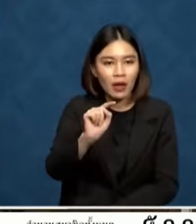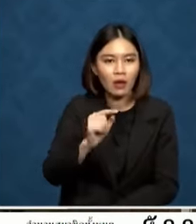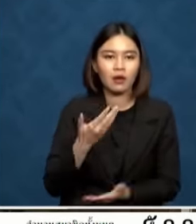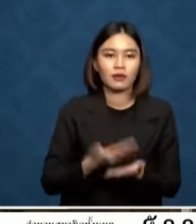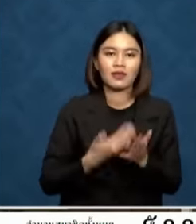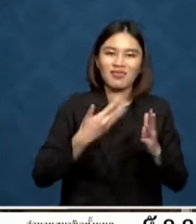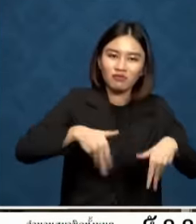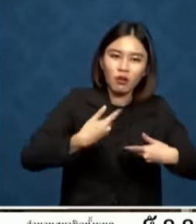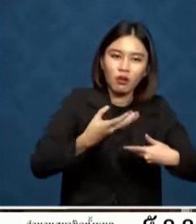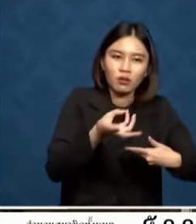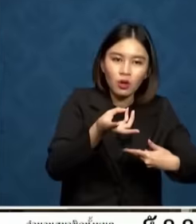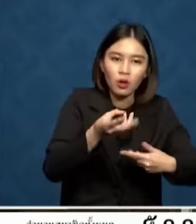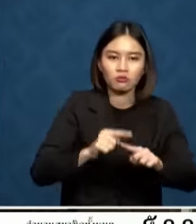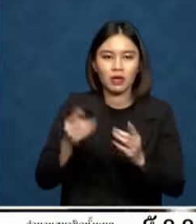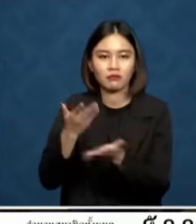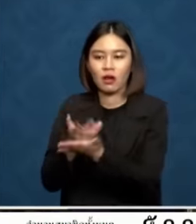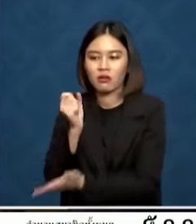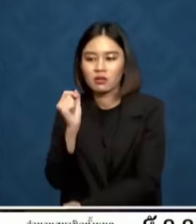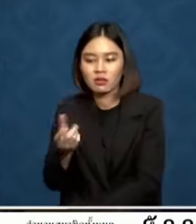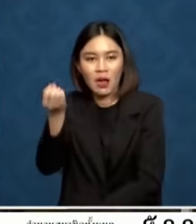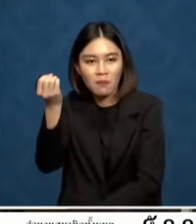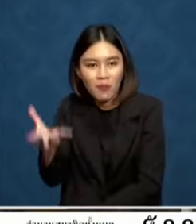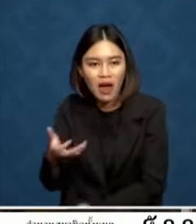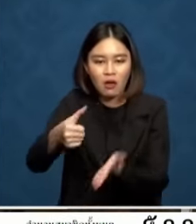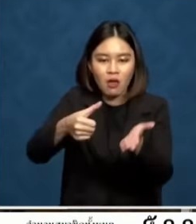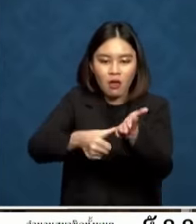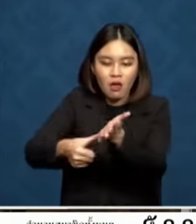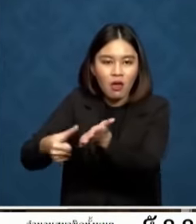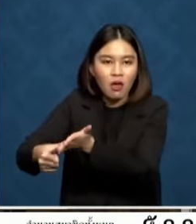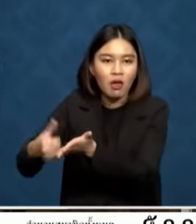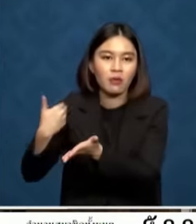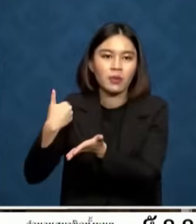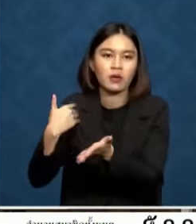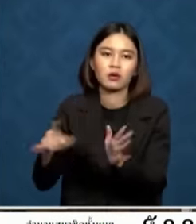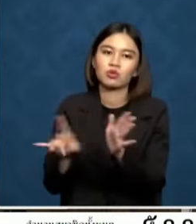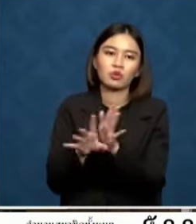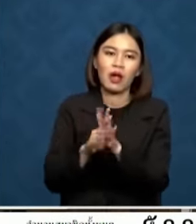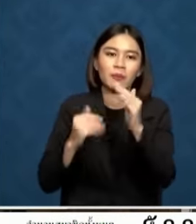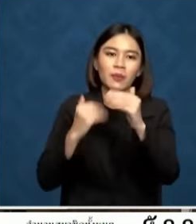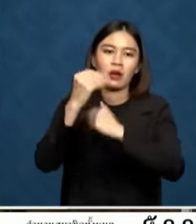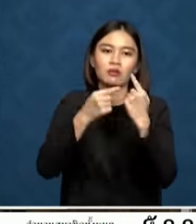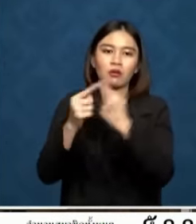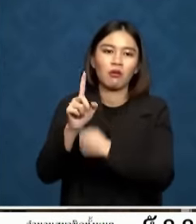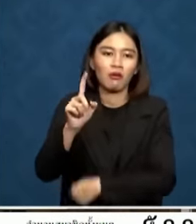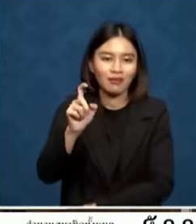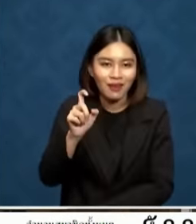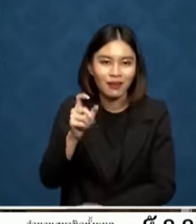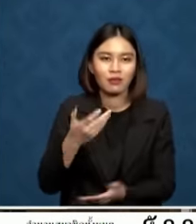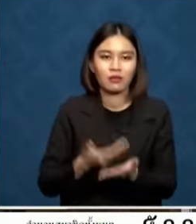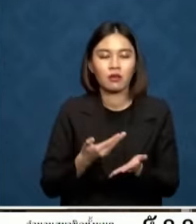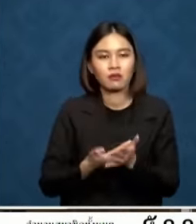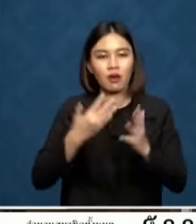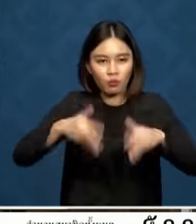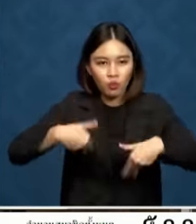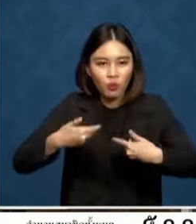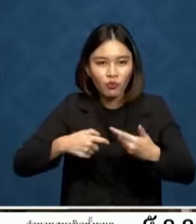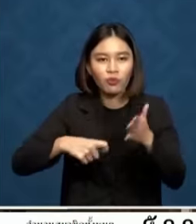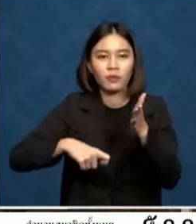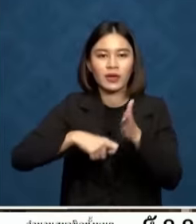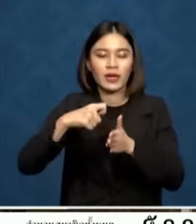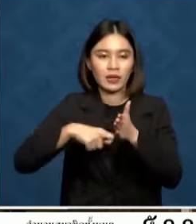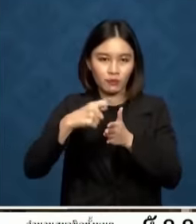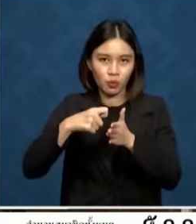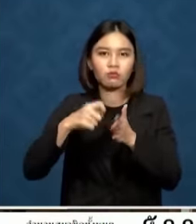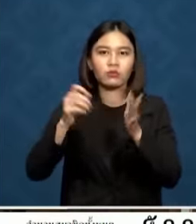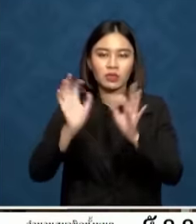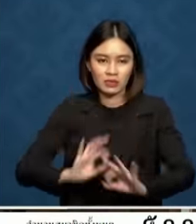รายได้น้อยรายจ่ายมากหนี้ล้นพ้นตัวสุดท้ายก็ไปต่อไม่ได้รายได้จึงเป็นปัจจัยที่